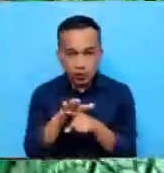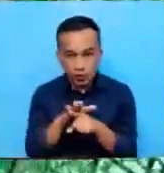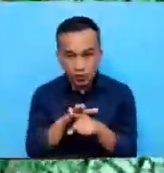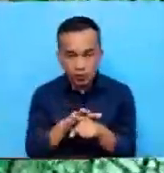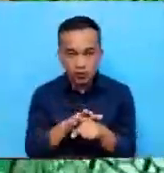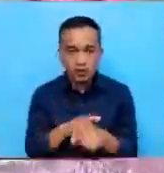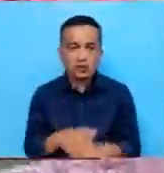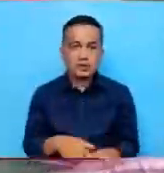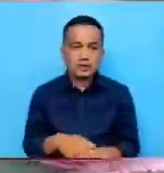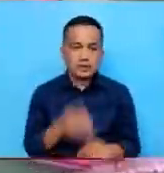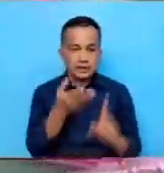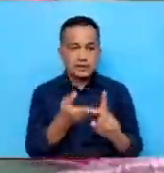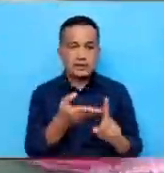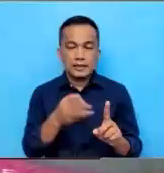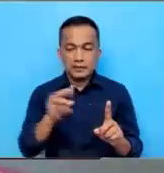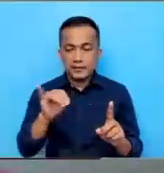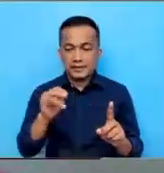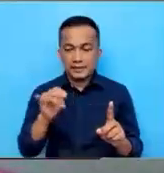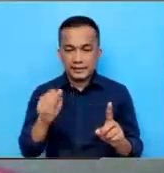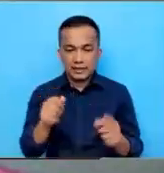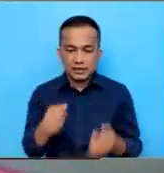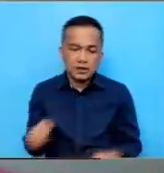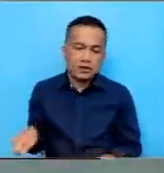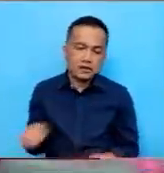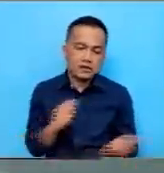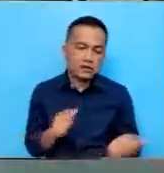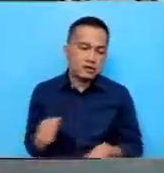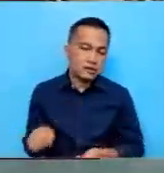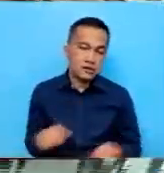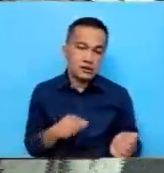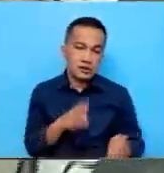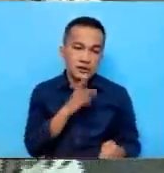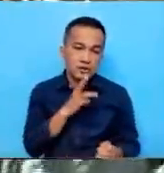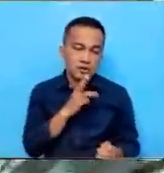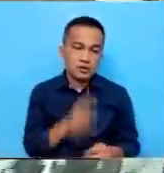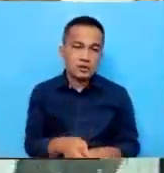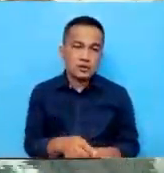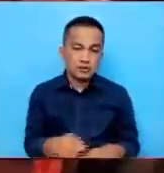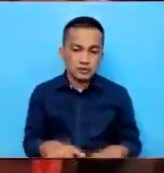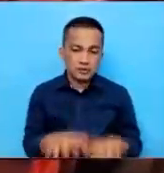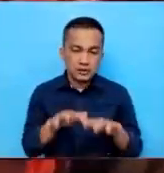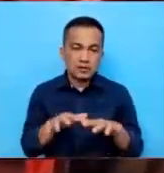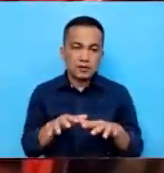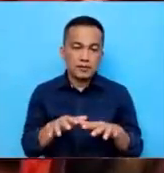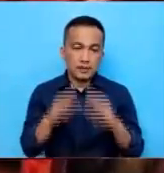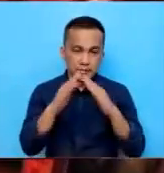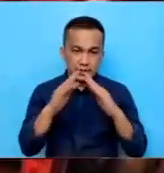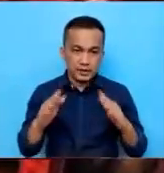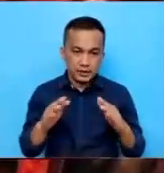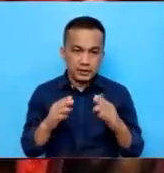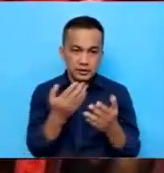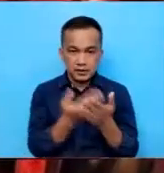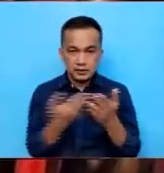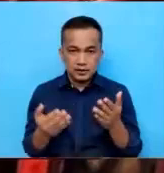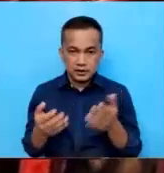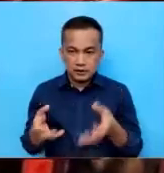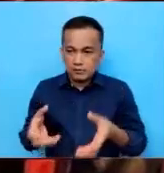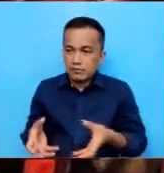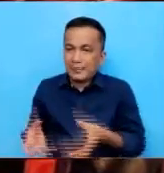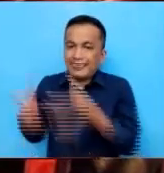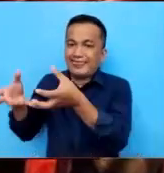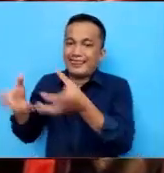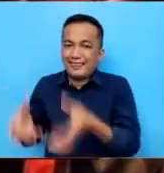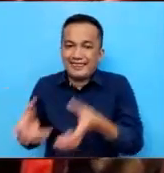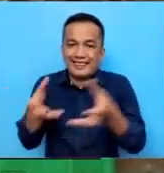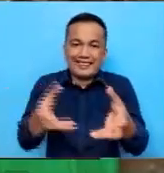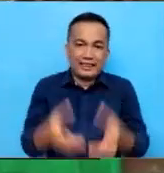Aling Marieta na naglilimas ng tubig. Inabot kasi ng baha ang bahay nila kaya ang mga gamit nakaangat na. Kanina